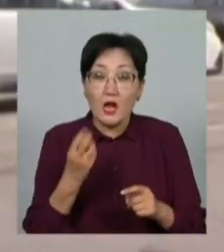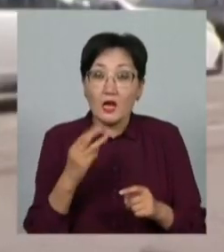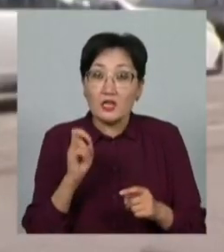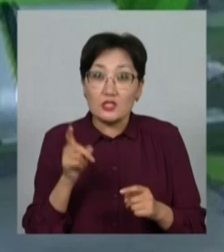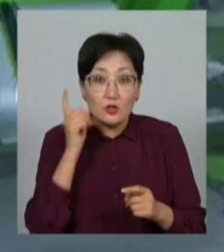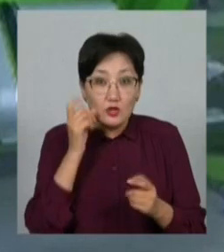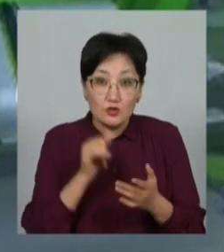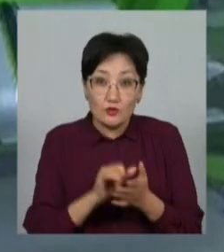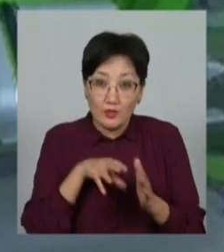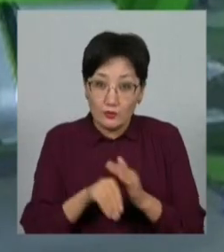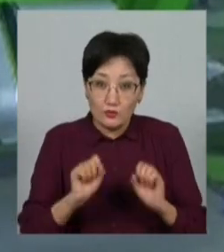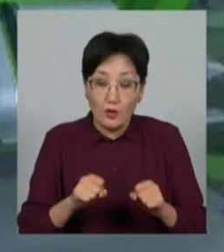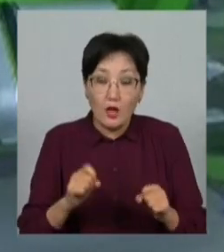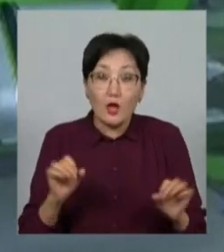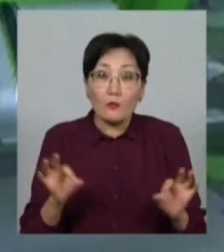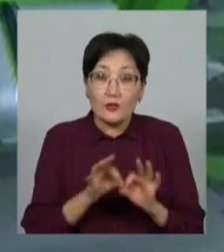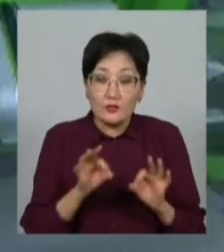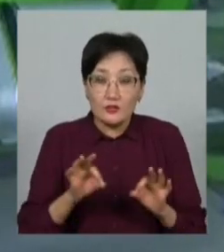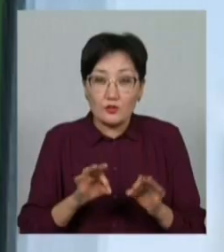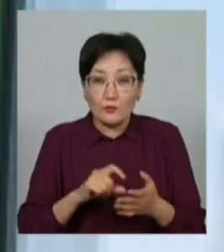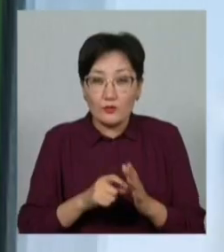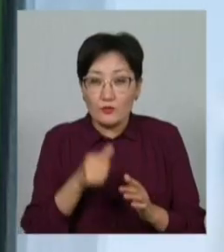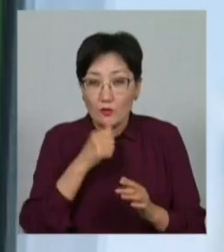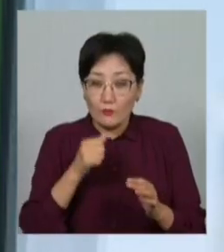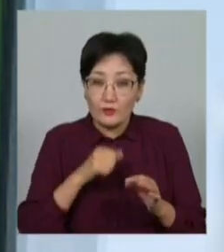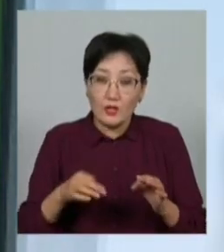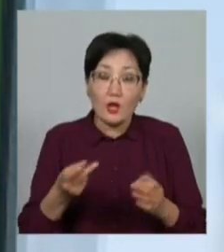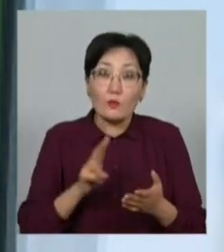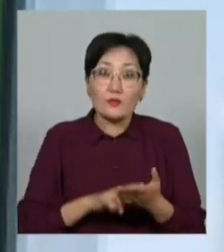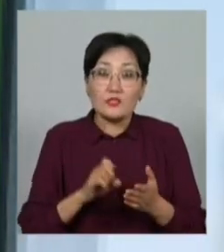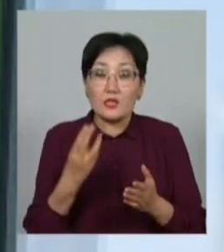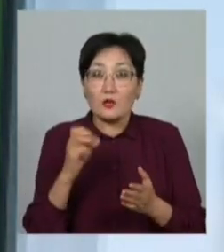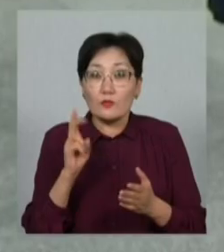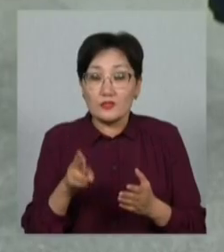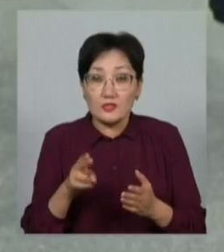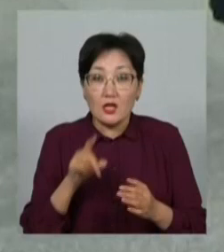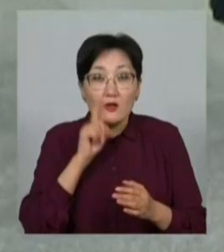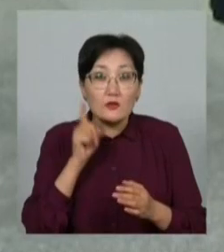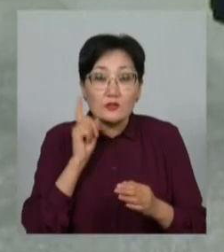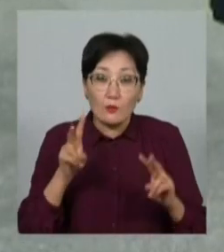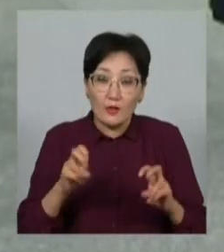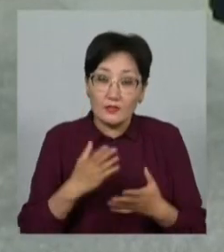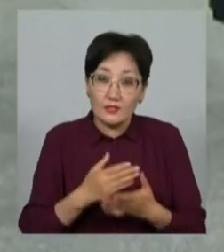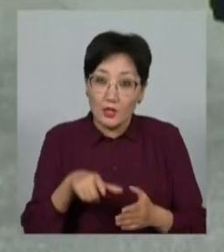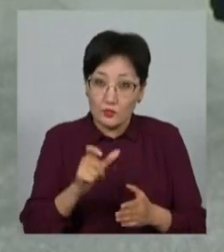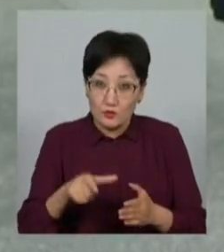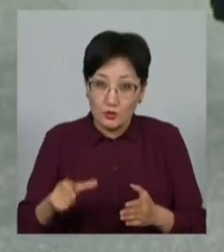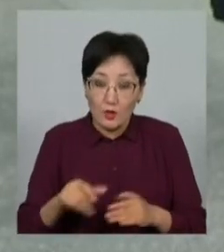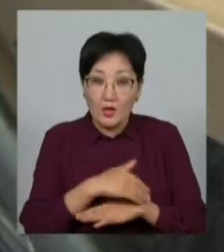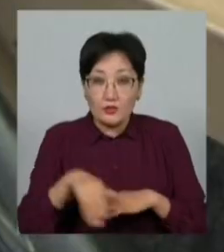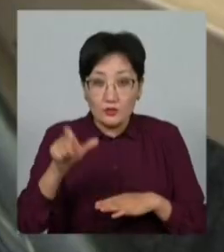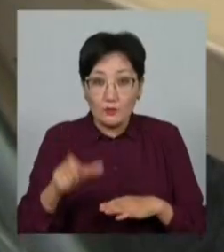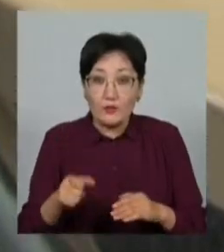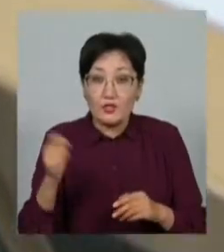енгізілуі мүмкін. Караоке нысандарына да жоба тестік режимде қосылып жатыр. Ал ашық қосымшасында жасыл түсті мәртебесі бар азаматтар шетелден